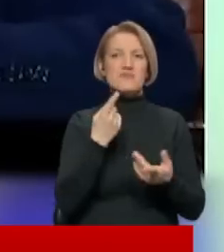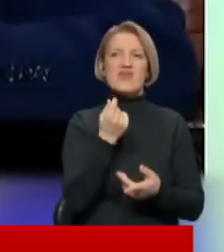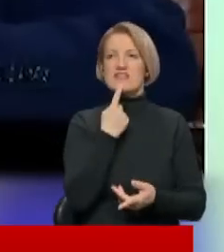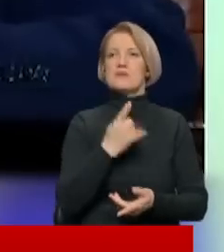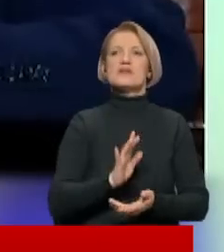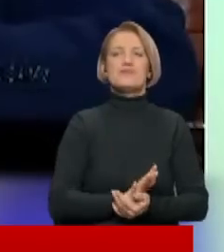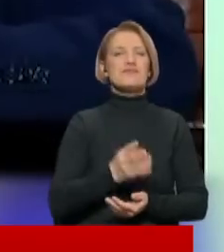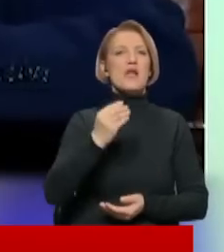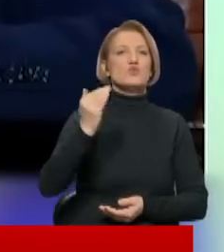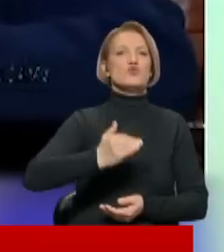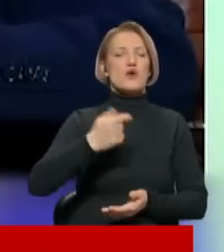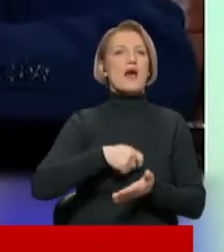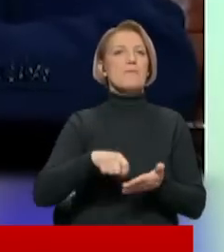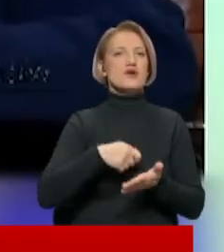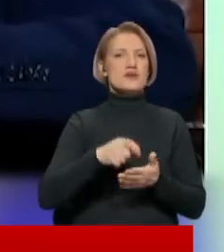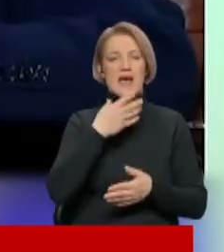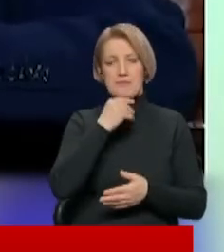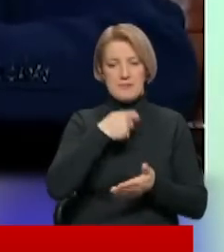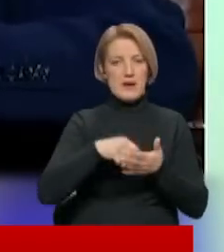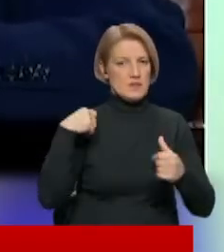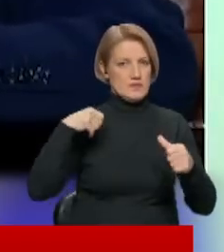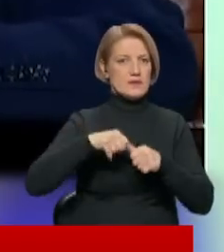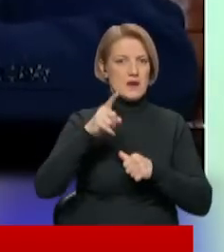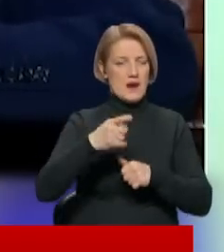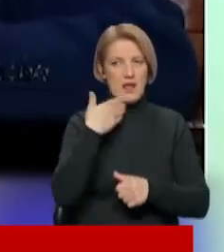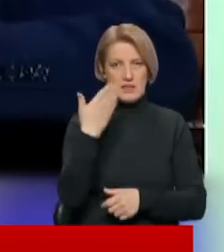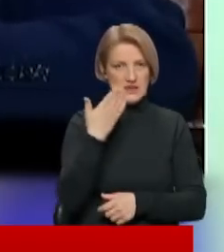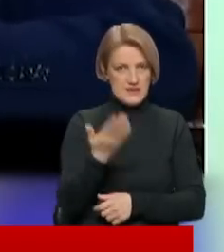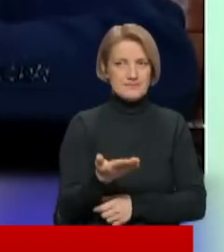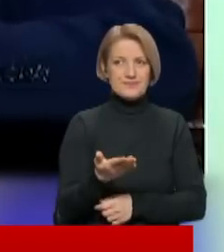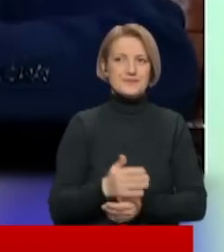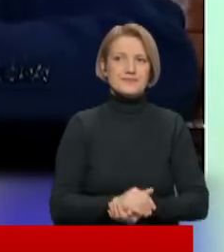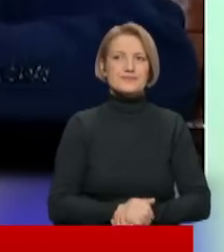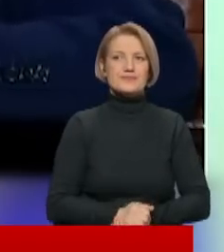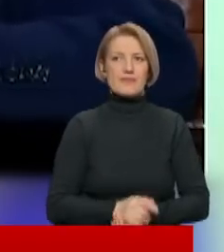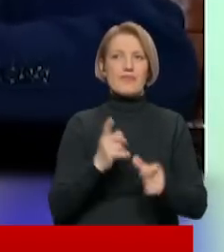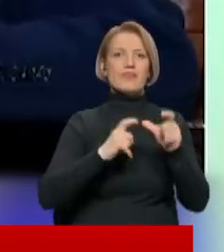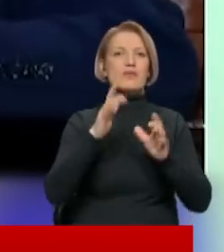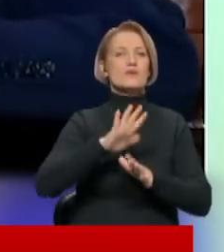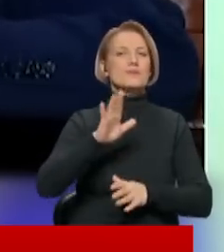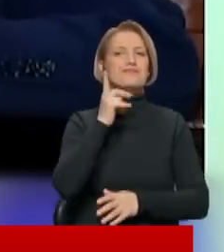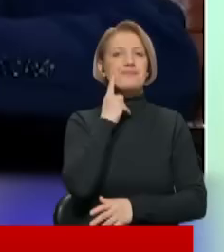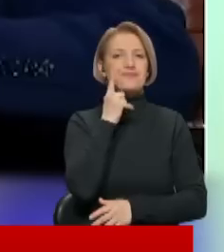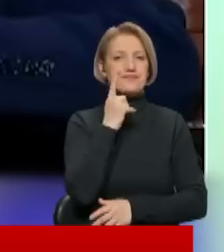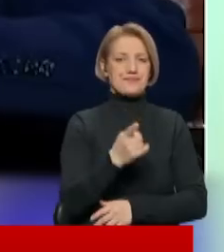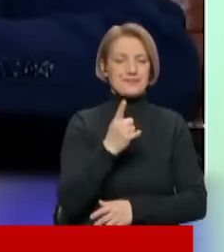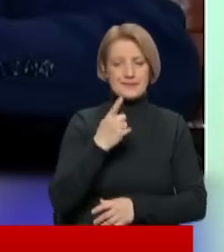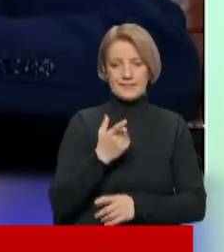etmedi en düşük emekli maaşlarında tekrar vurgu yapayım sosyal devlet